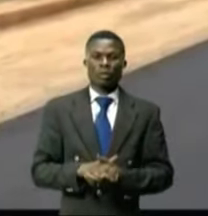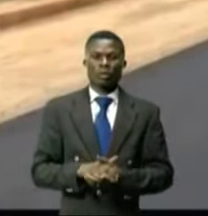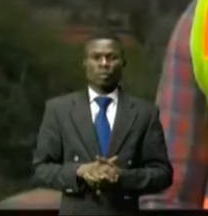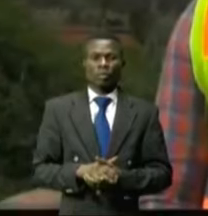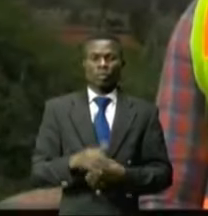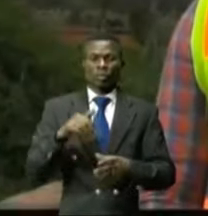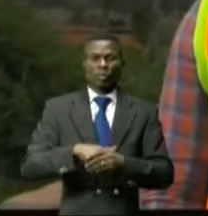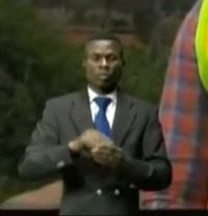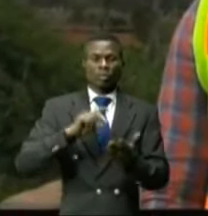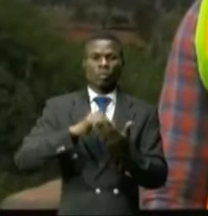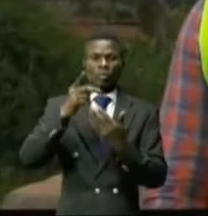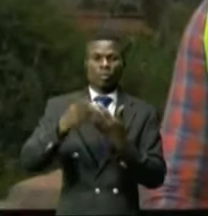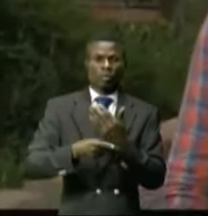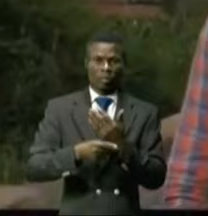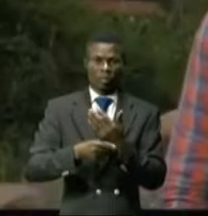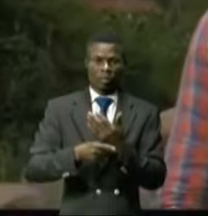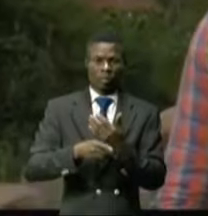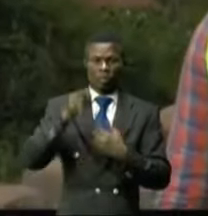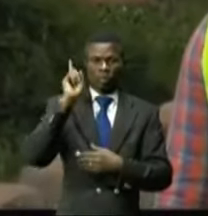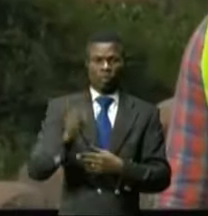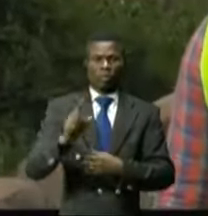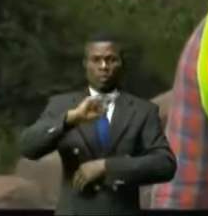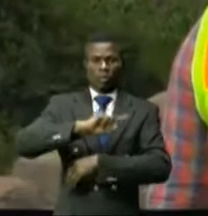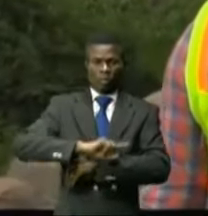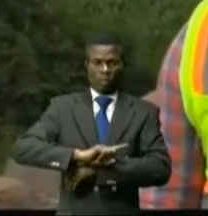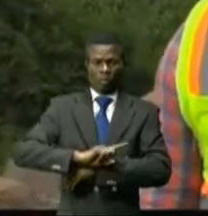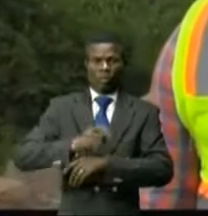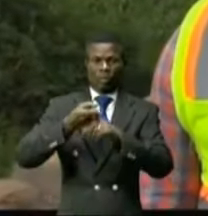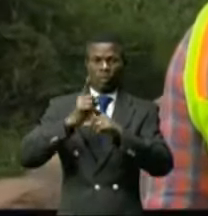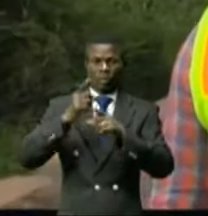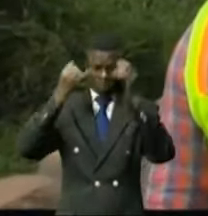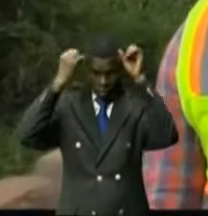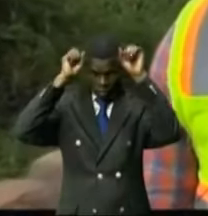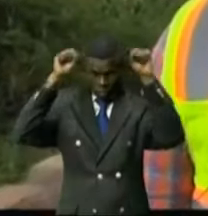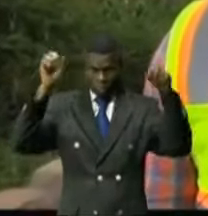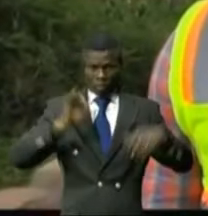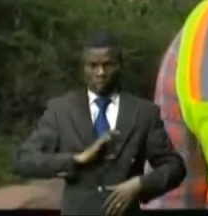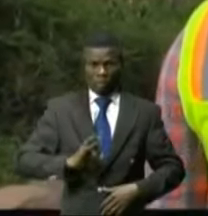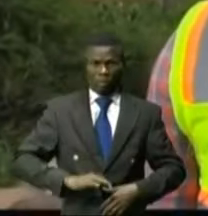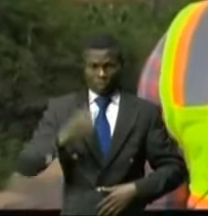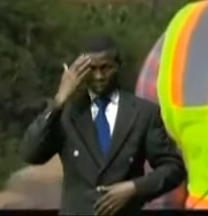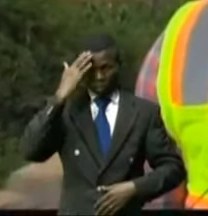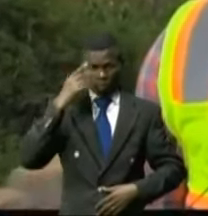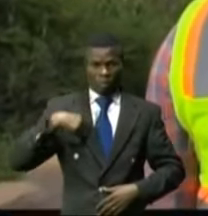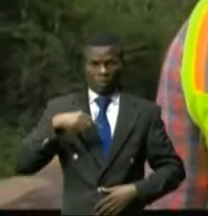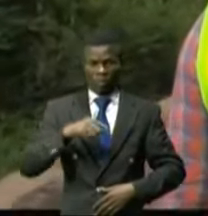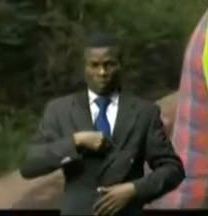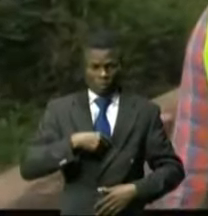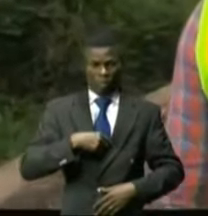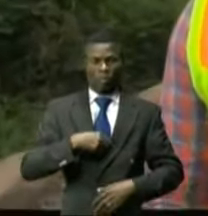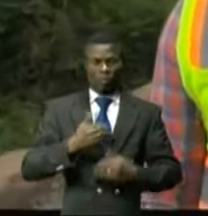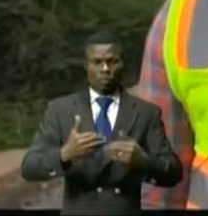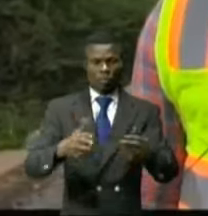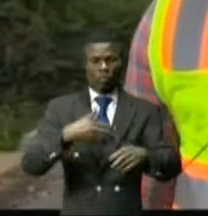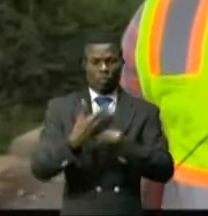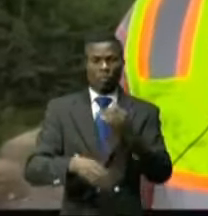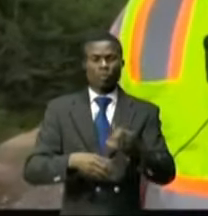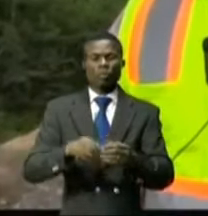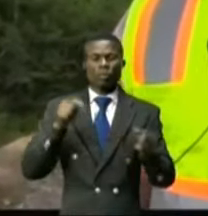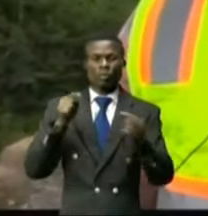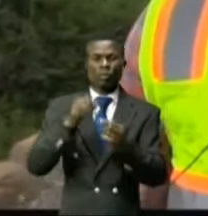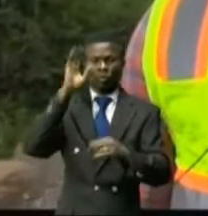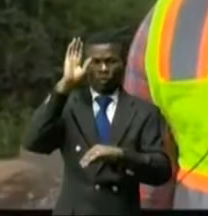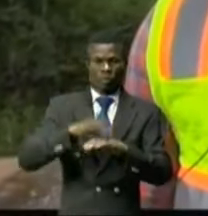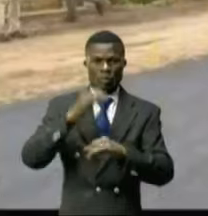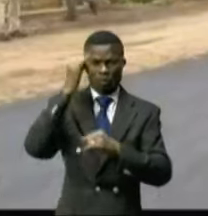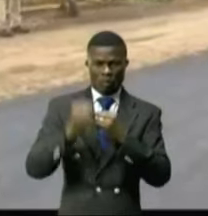C'est dans le cadre toujours du programme de 100 jours de sève de l'État, comme vous le savez. Nous sommes en train de finaliser ces taxes